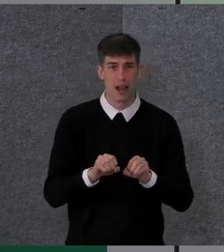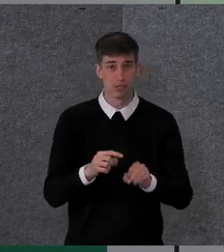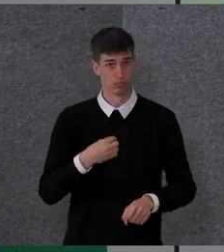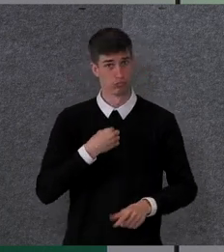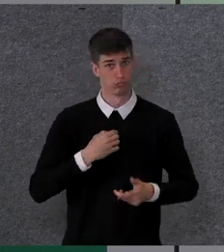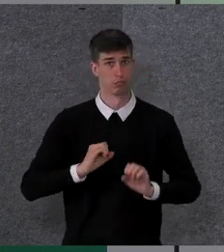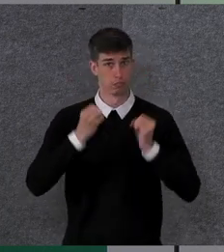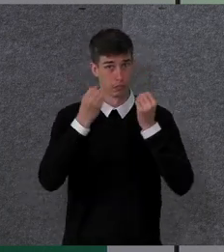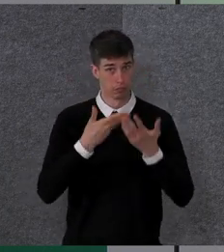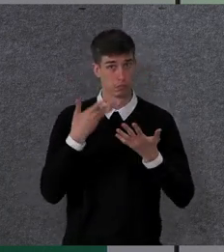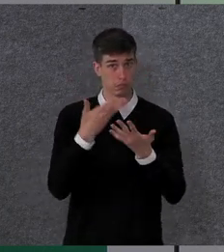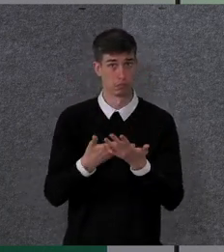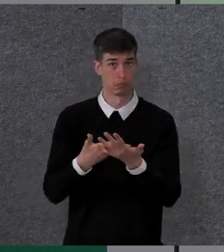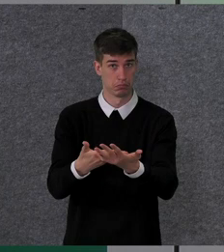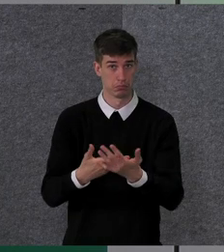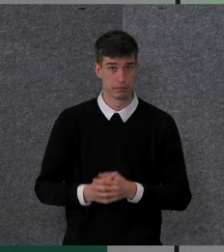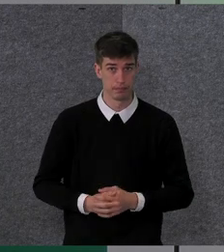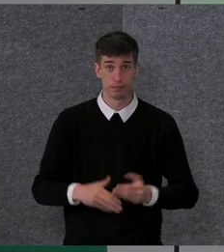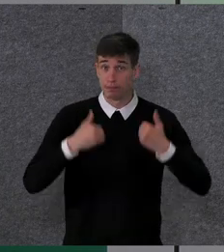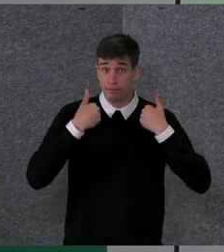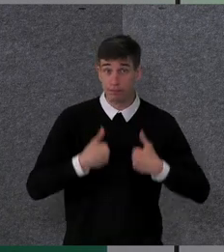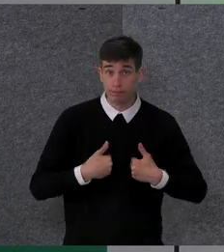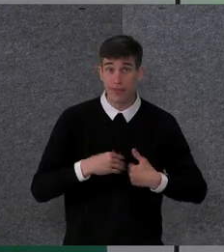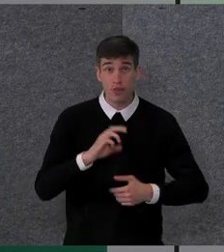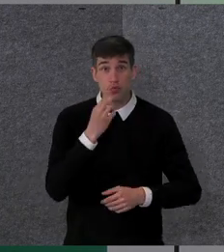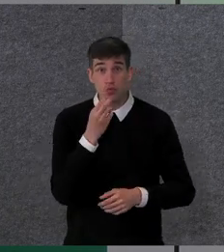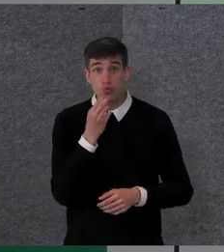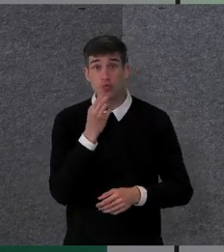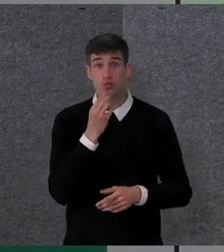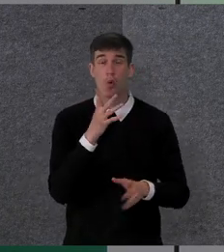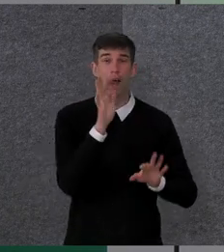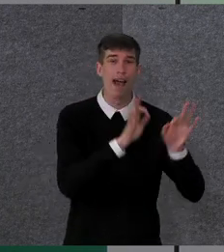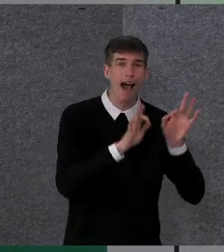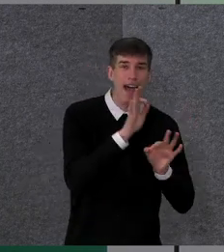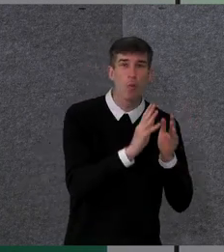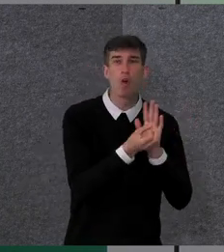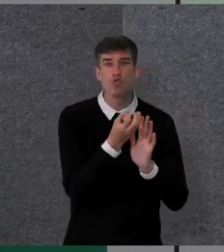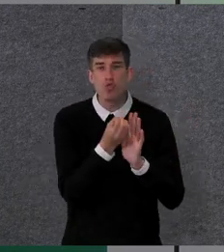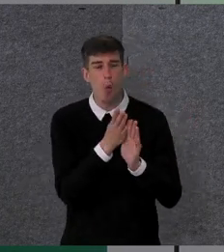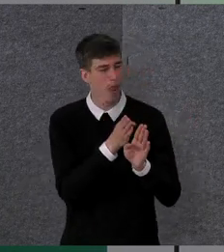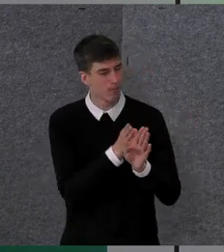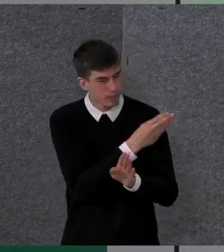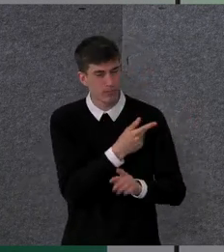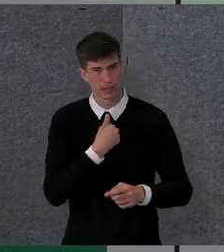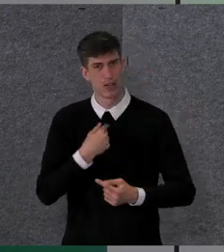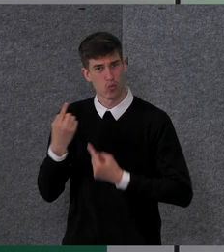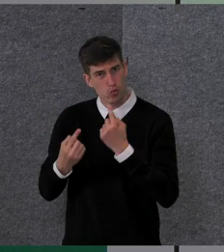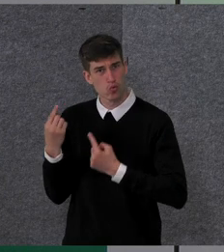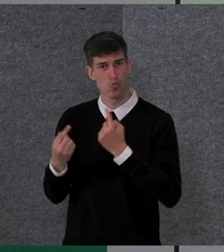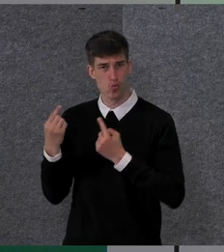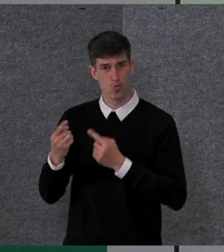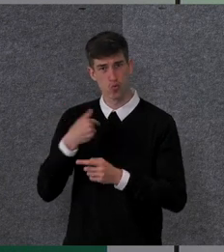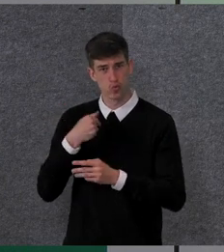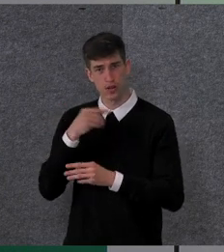an uns. Ohne Menschen, die Stromversorgung fernab von Atom- und Kohlekonzernen denken und die Weiterentwicklung der